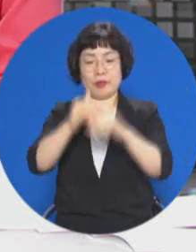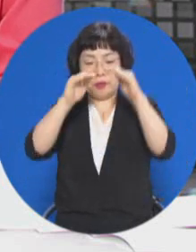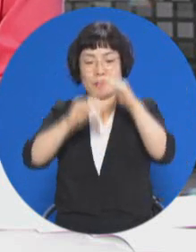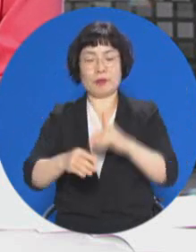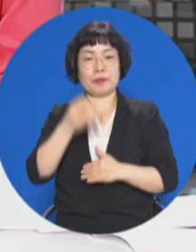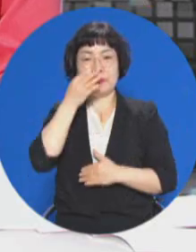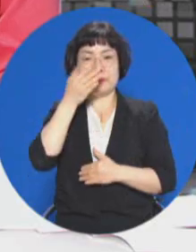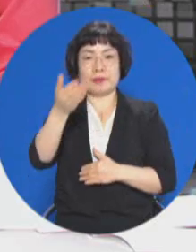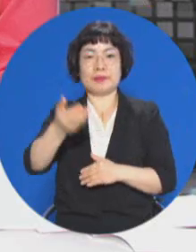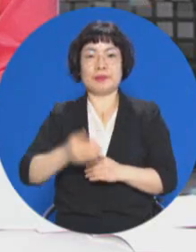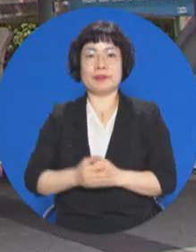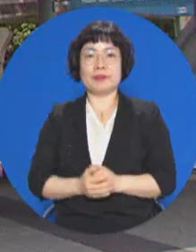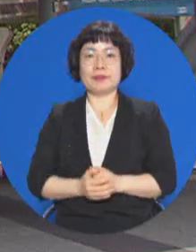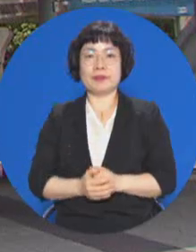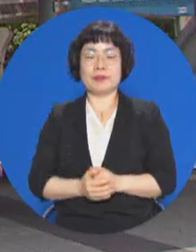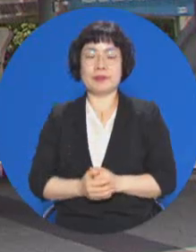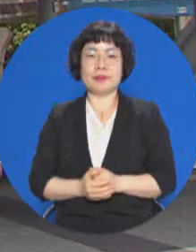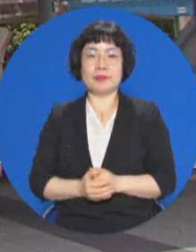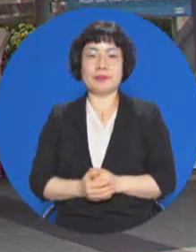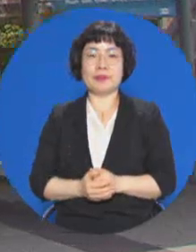기자입니다.